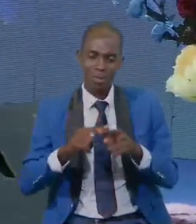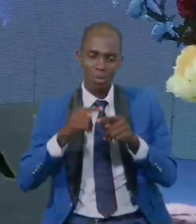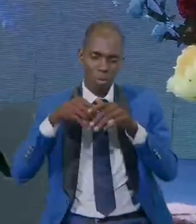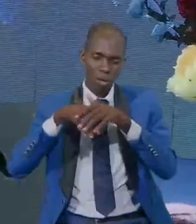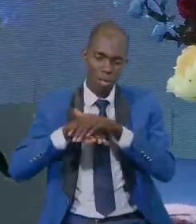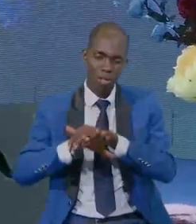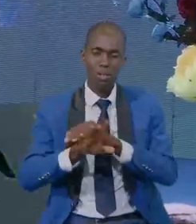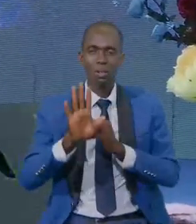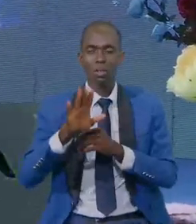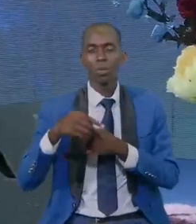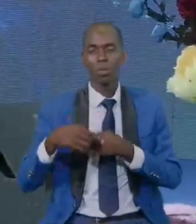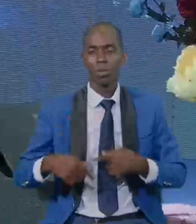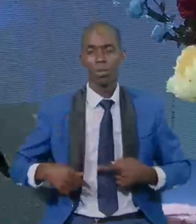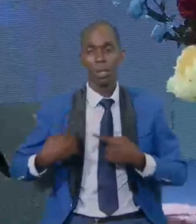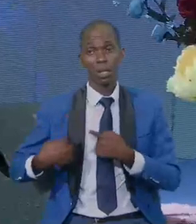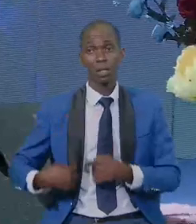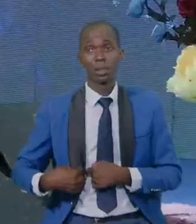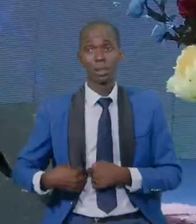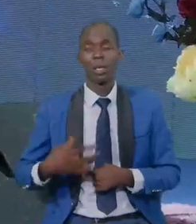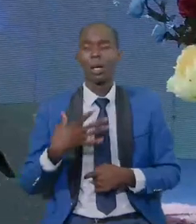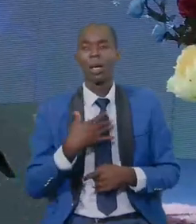L'hypocrisie veut vouloir s'insinuer dans votre vie.